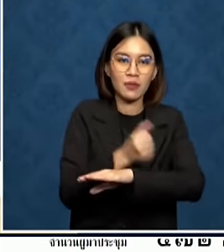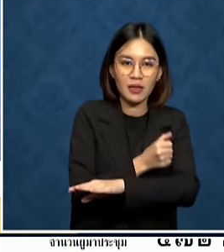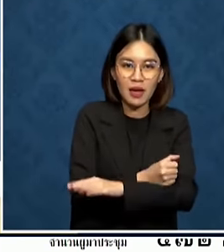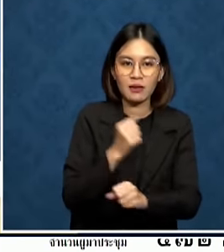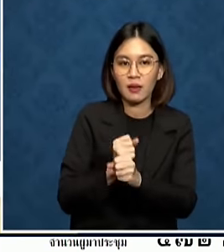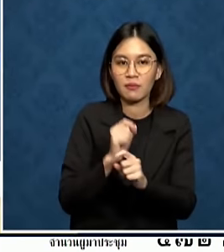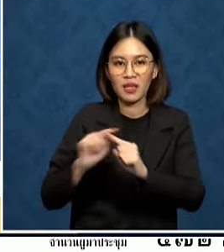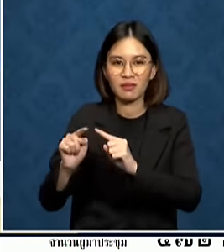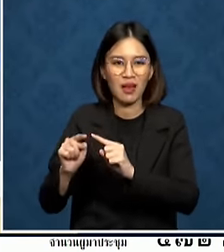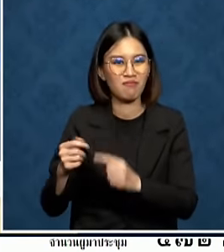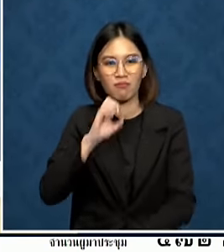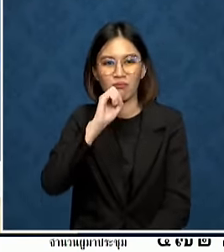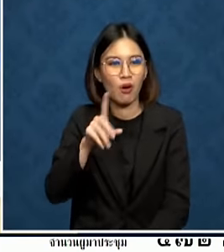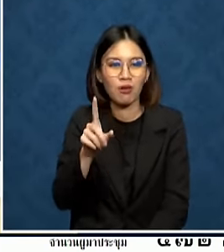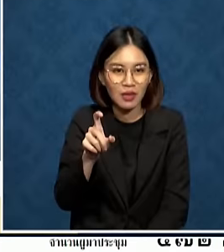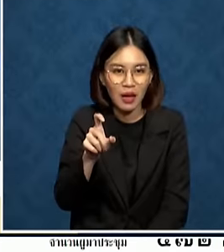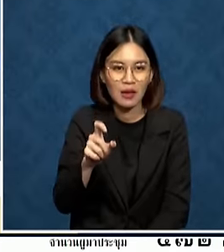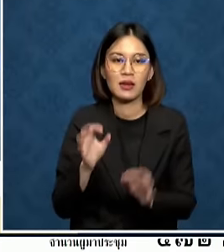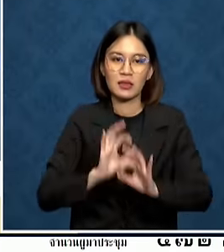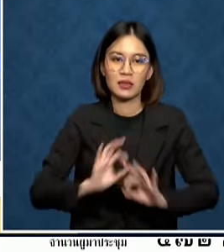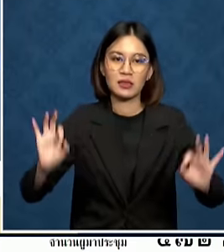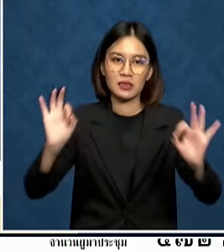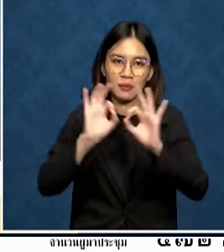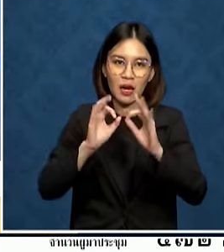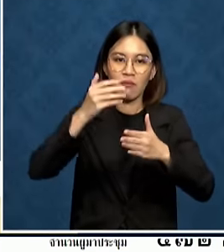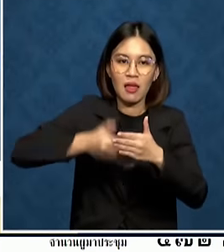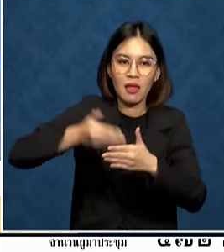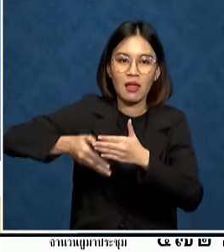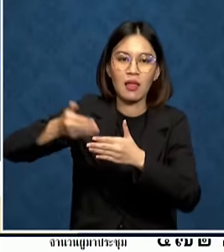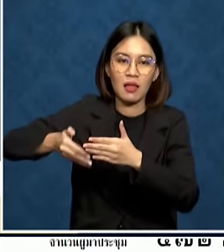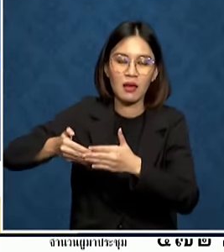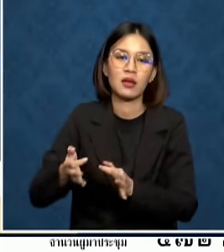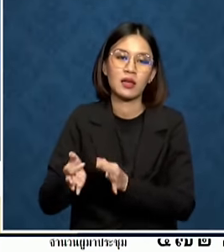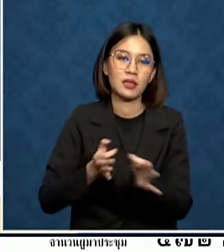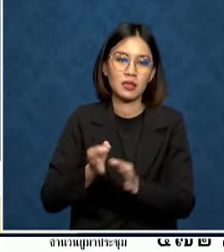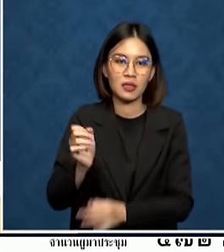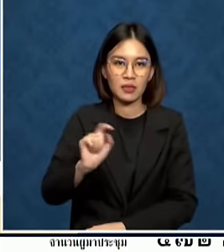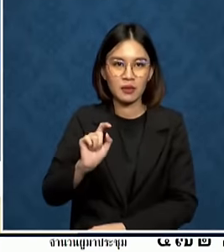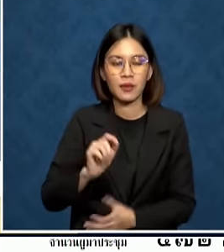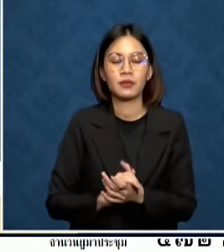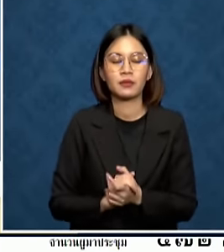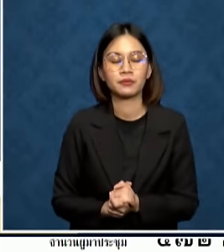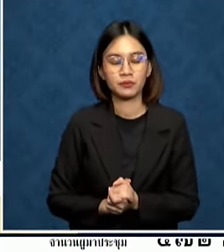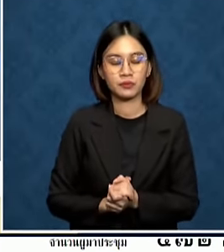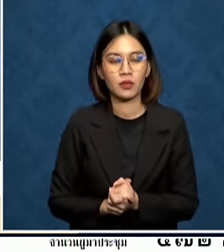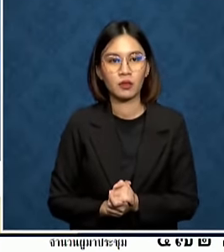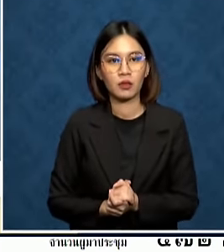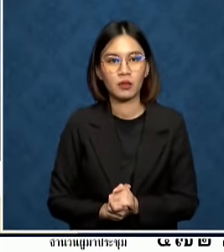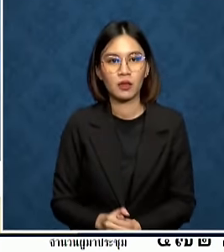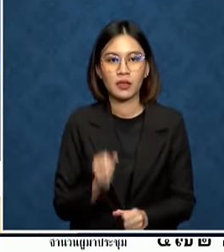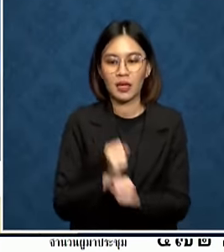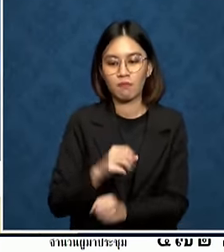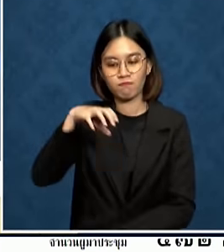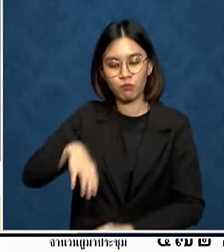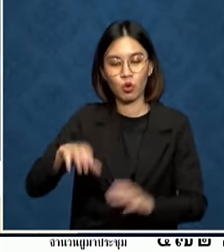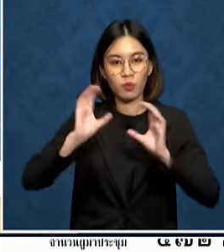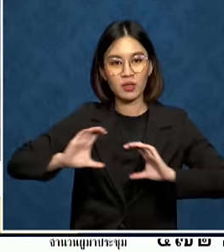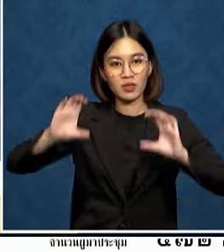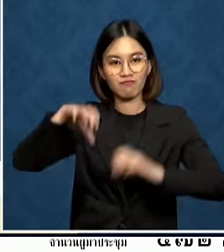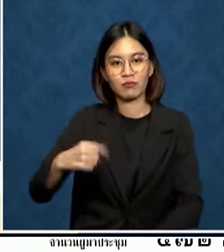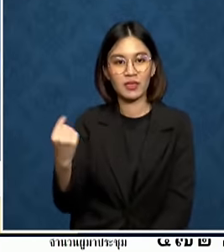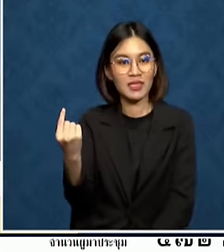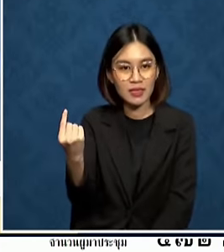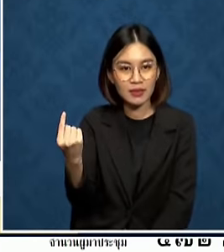ผลิตได้เราก็บอกไม่ได้ที่สำคัญหลายข้อจำกัดนี้ต้องเรียนอย่างนี้ครับว่าไม่ใช่เรื่องที่หน่วยราชการใดหน่วย